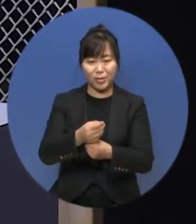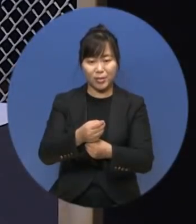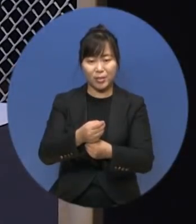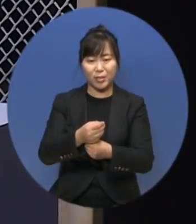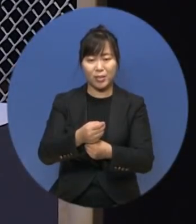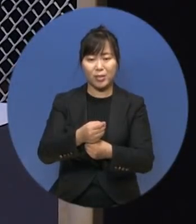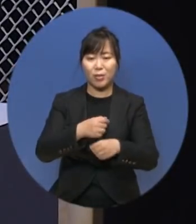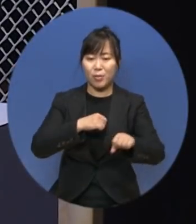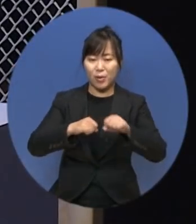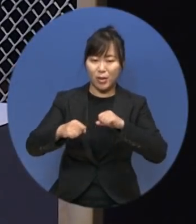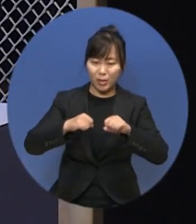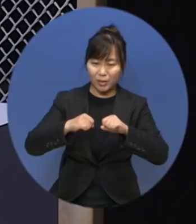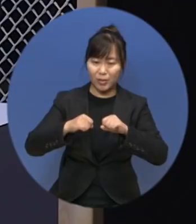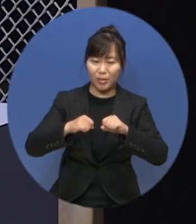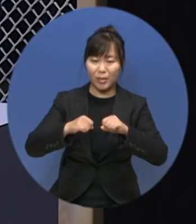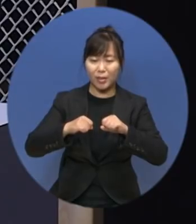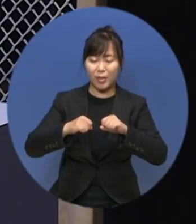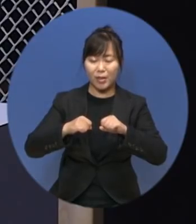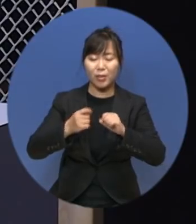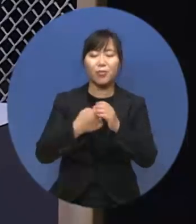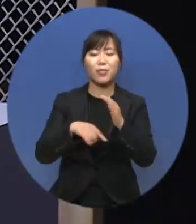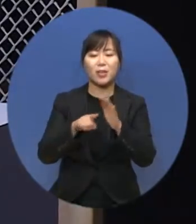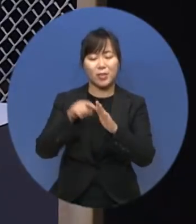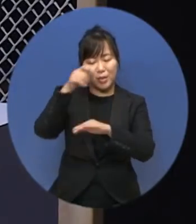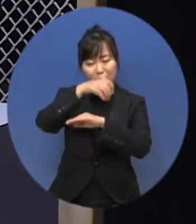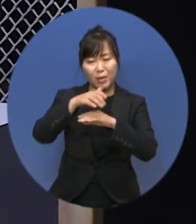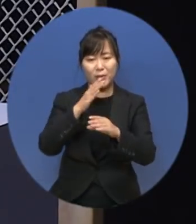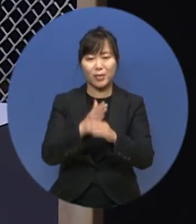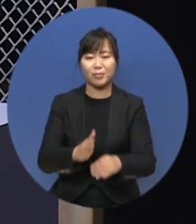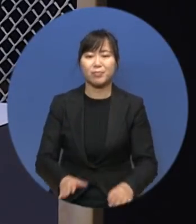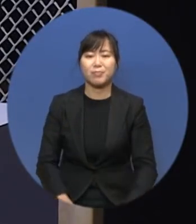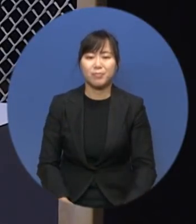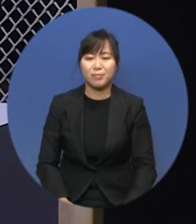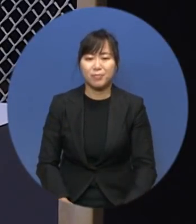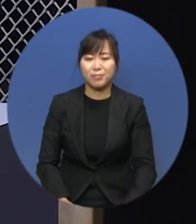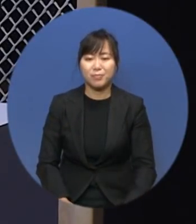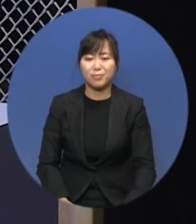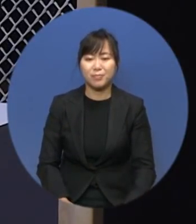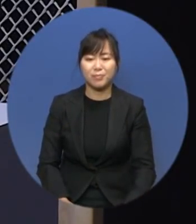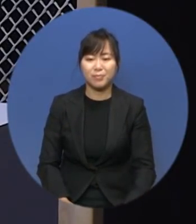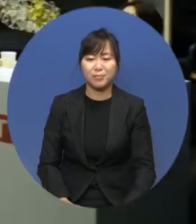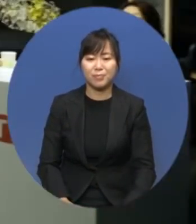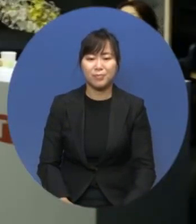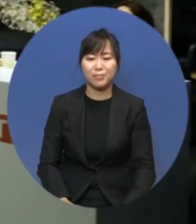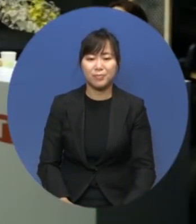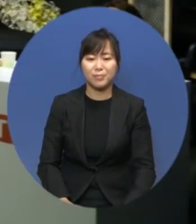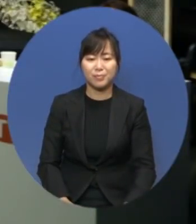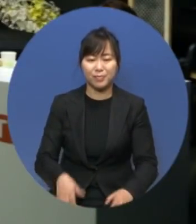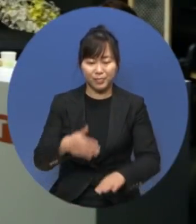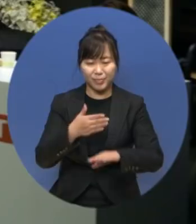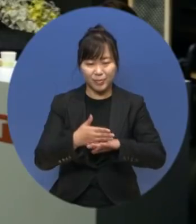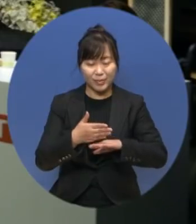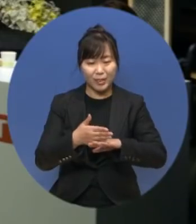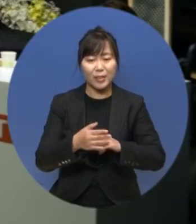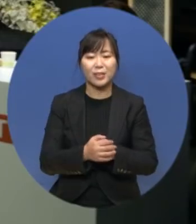경제적으로 안정적인 그 활동을 해보려고 계획하고 있습니다. 네,